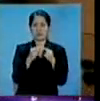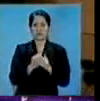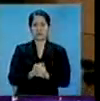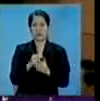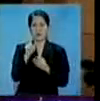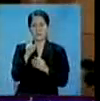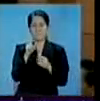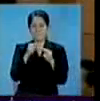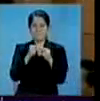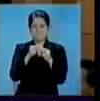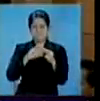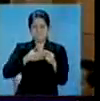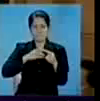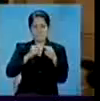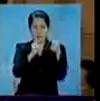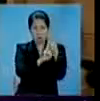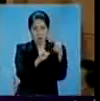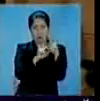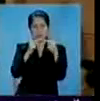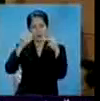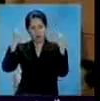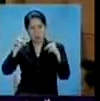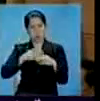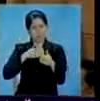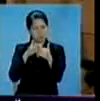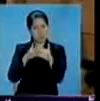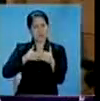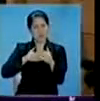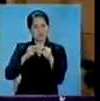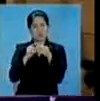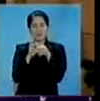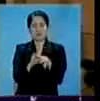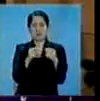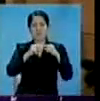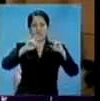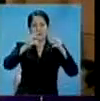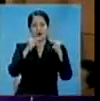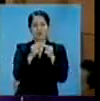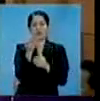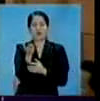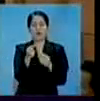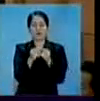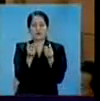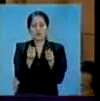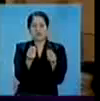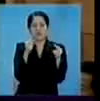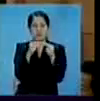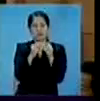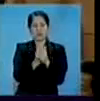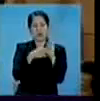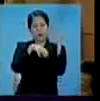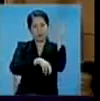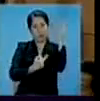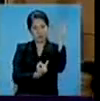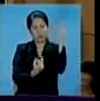าะสมุยมีวาระกับผมอยู่แล้วครับแต่ผมเรียนกับท่านประธานว่านายสุเทพเป็นคนที่มีกมล